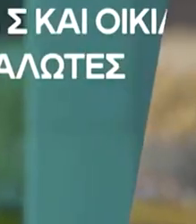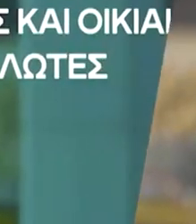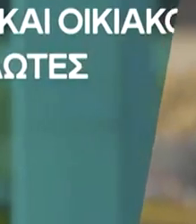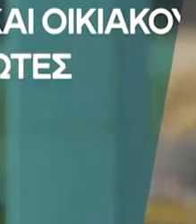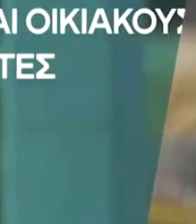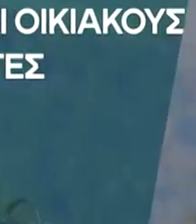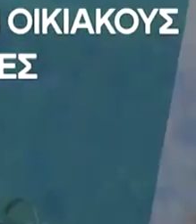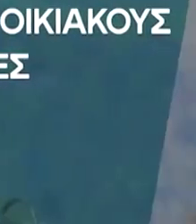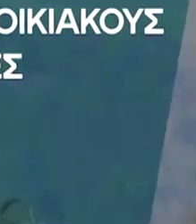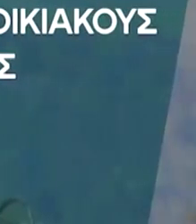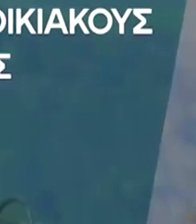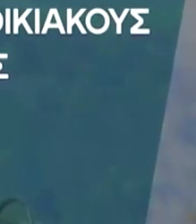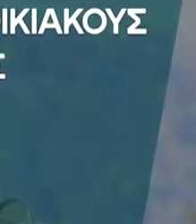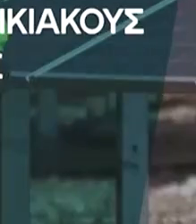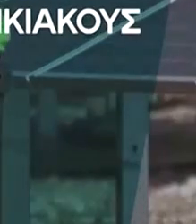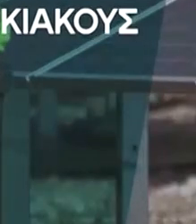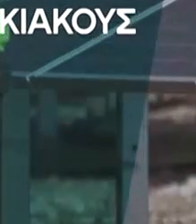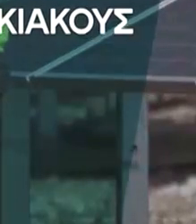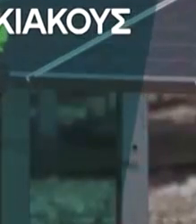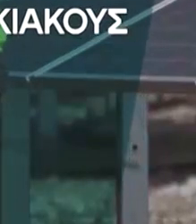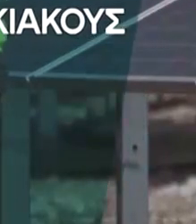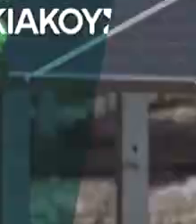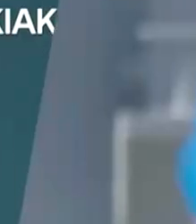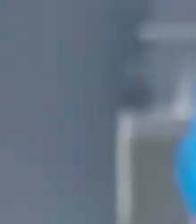Ένα έργο που δίνει παντού μια νέα πνοή.